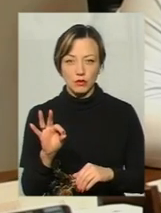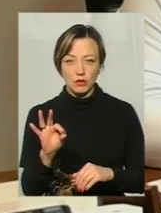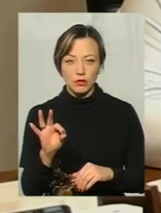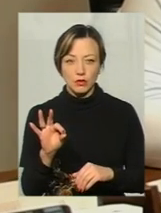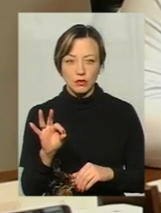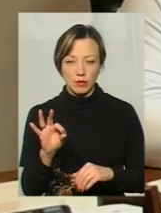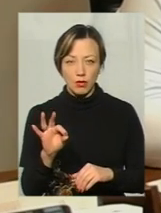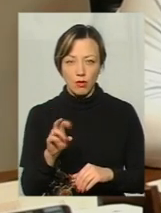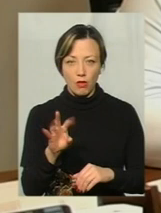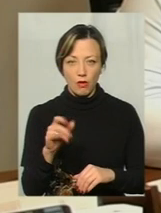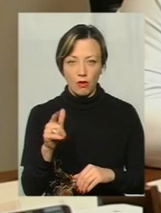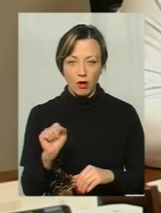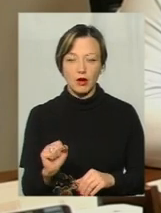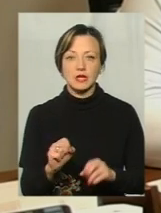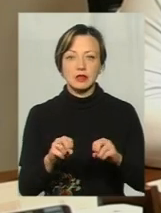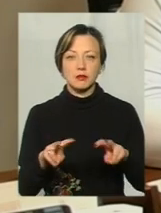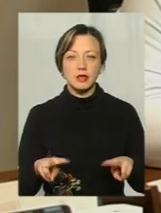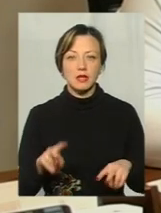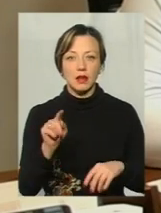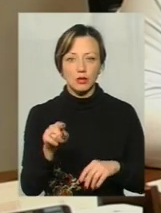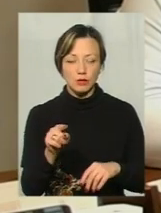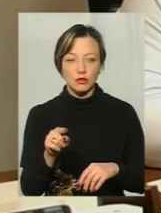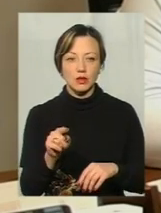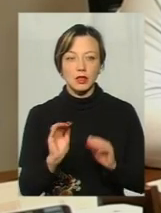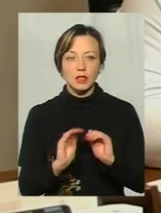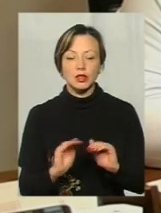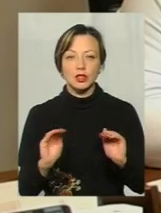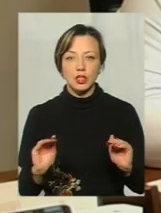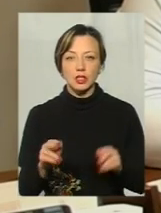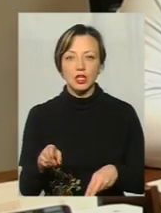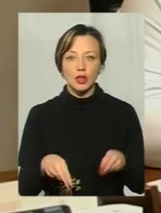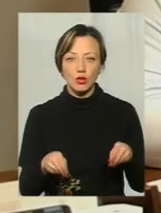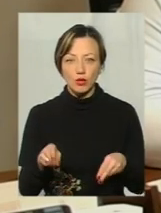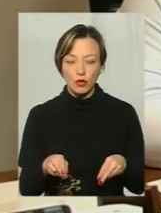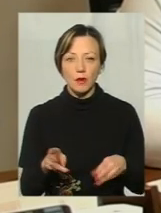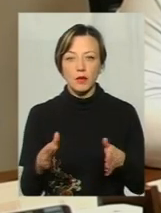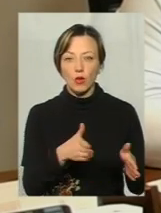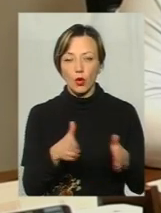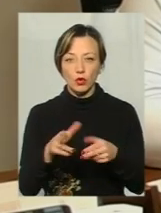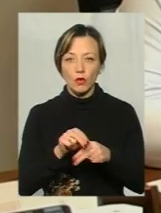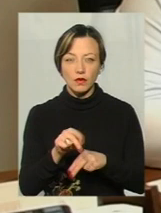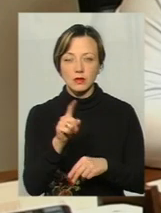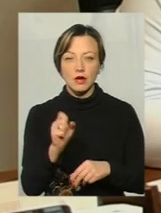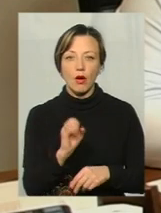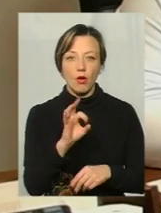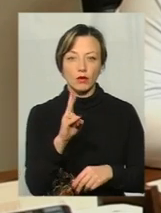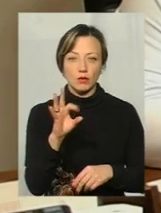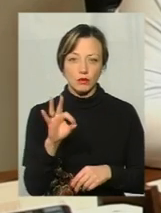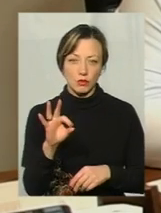дитячого онколога. Він за спеціальністю дитячий хірург і пройшов підготовку за